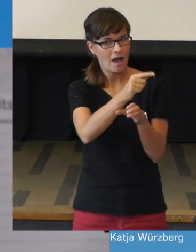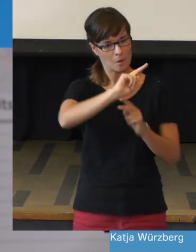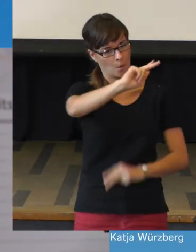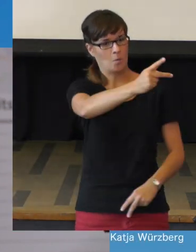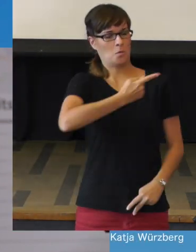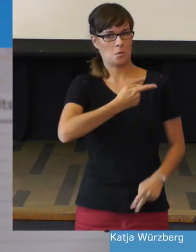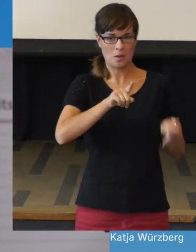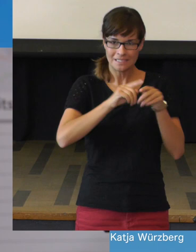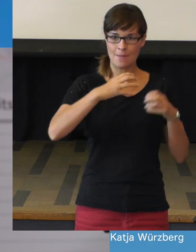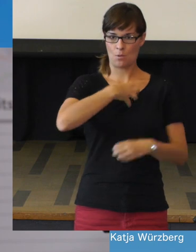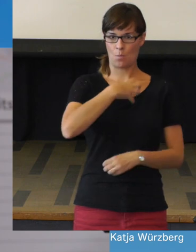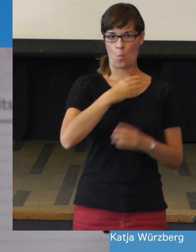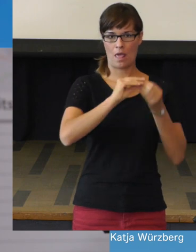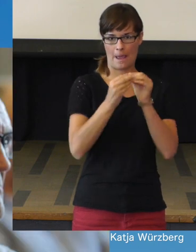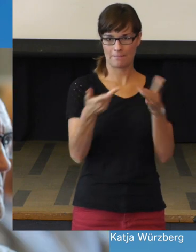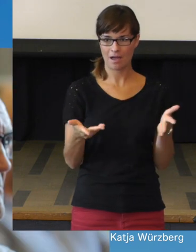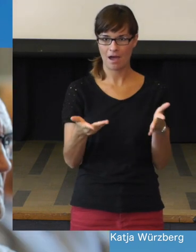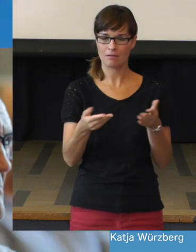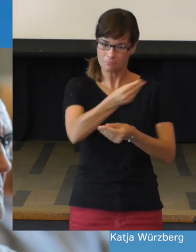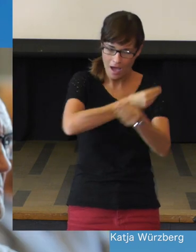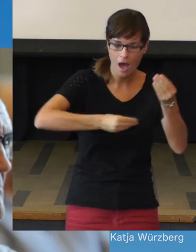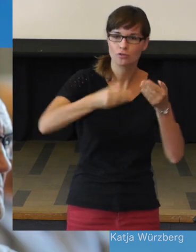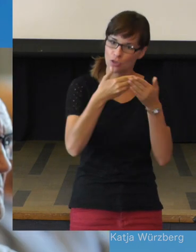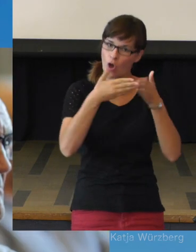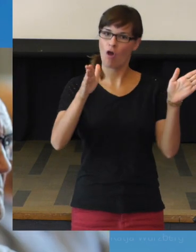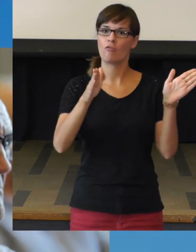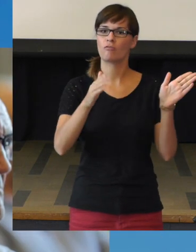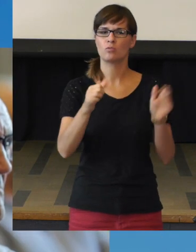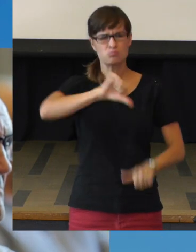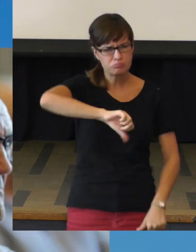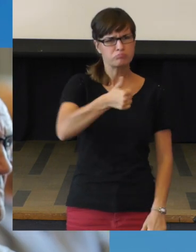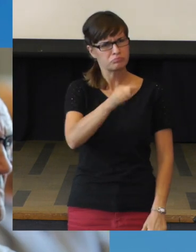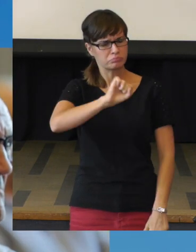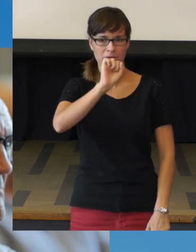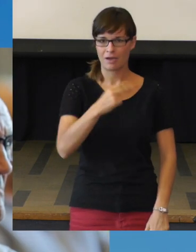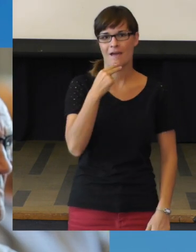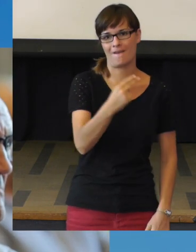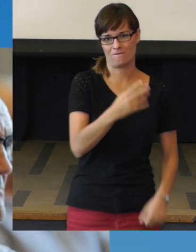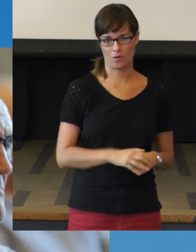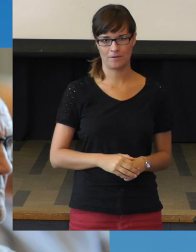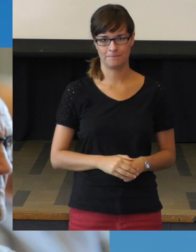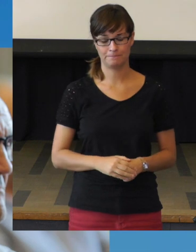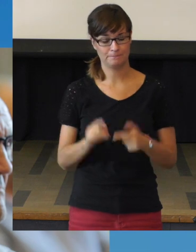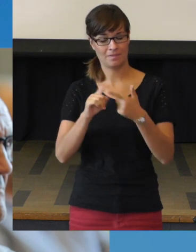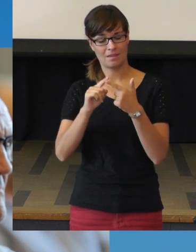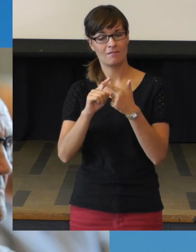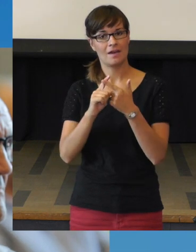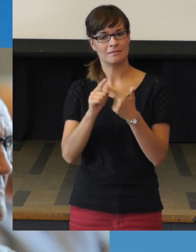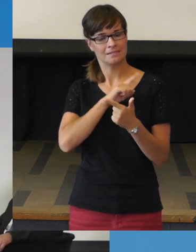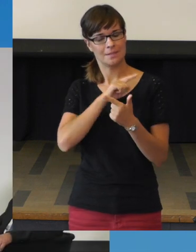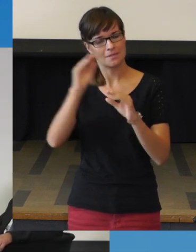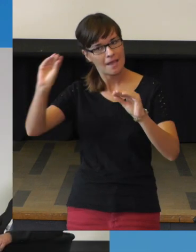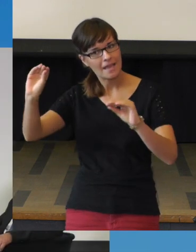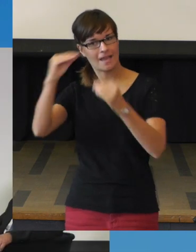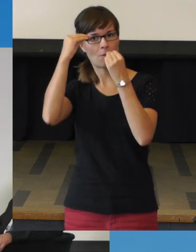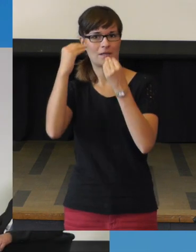austauschen und das bringt relativ viel. Das Zweite ist, man braucht da Informationen. Und Informationen durch ein Arztgespräch,